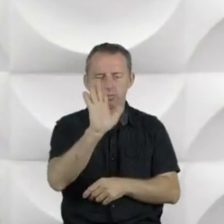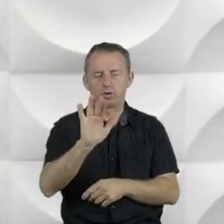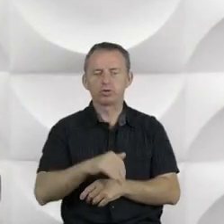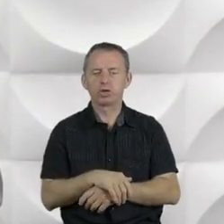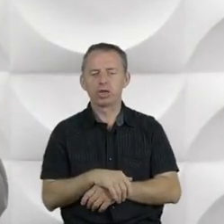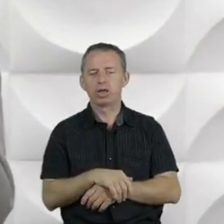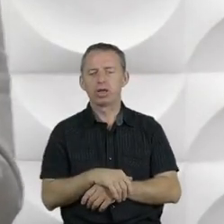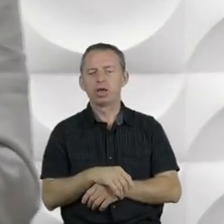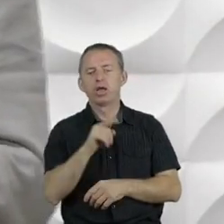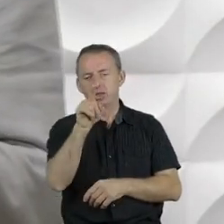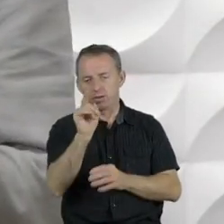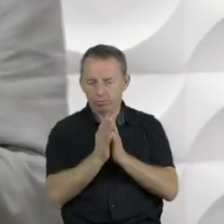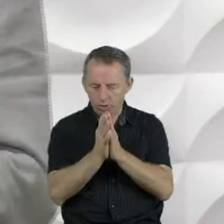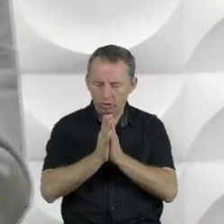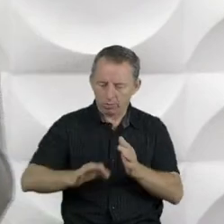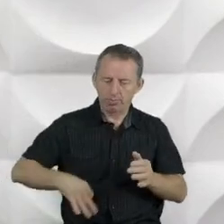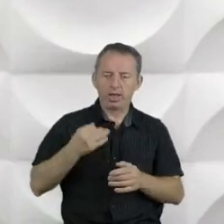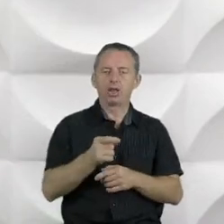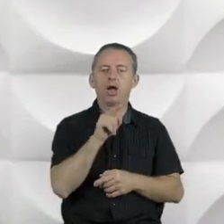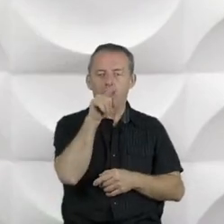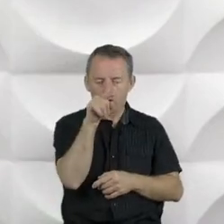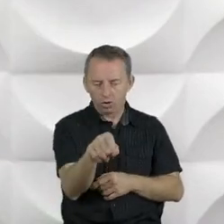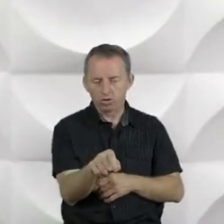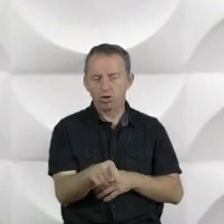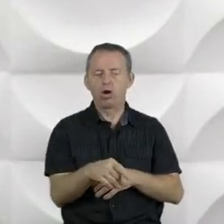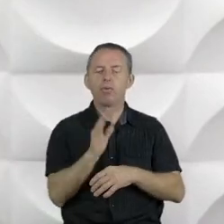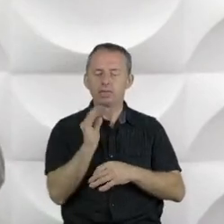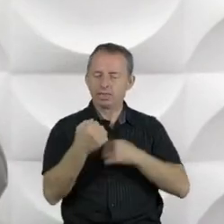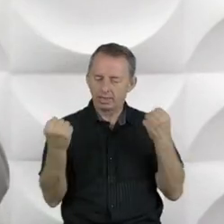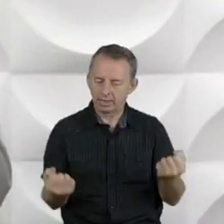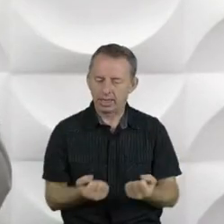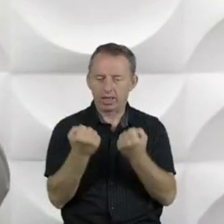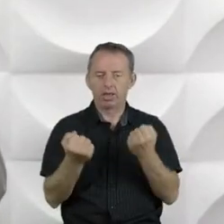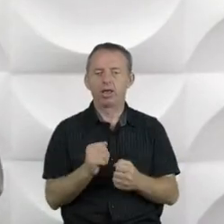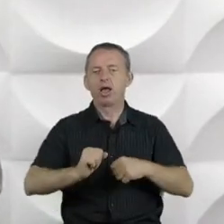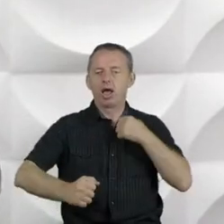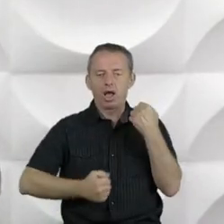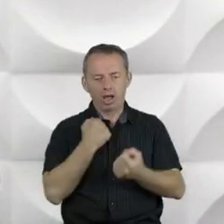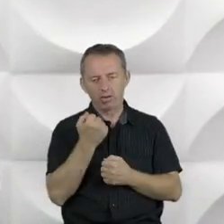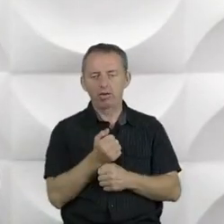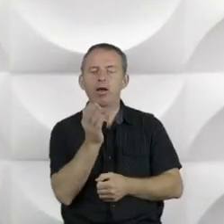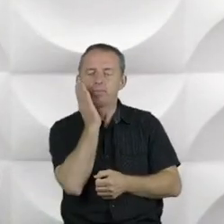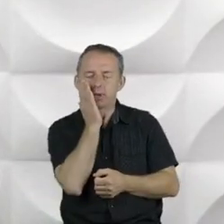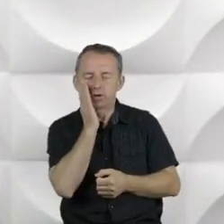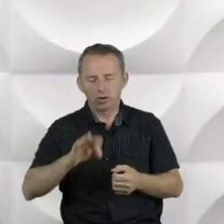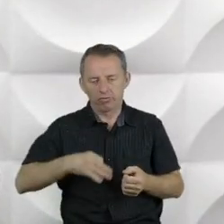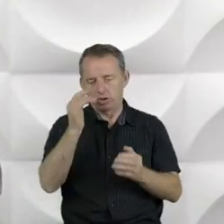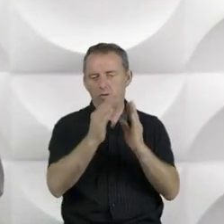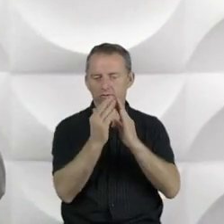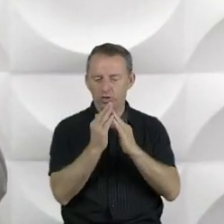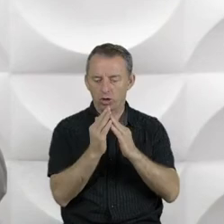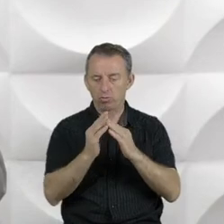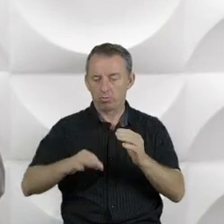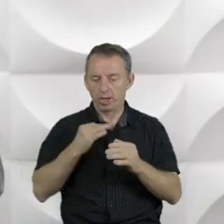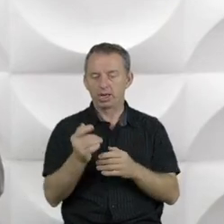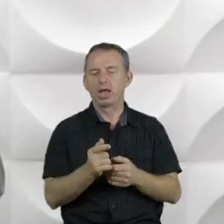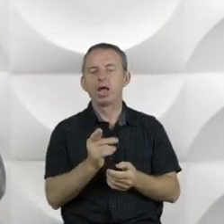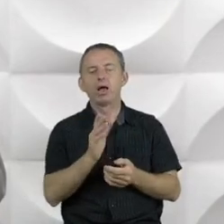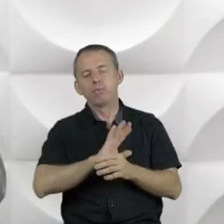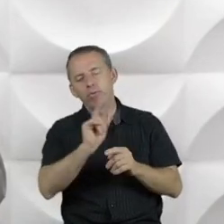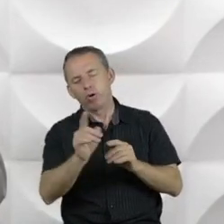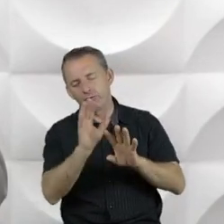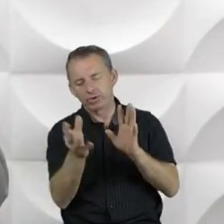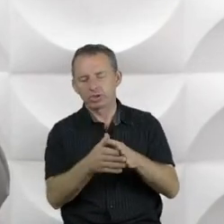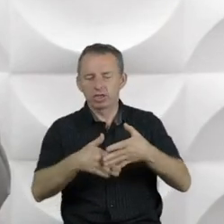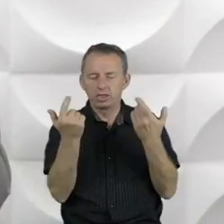O jedno proszę Pana i o to będę zabiegał, abym mieszkał w domu Pana po wszystkie dni mego